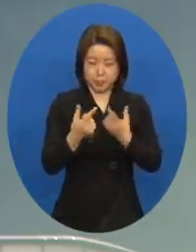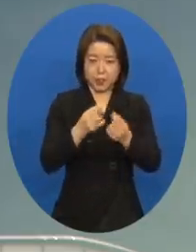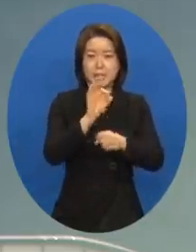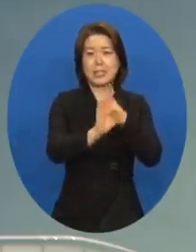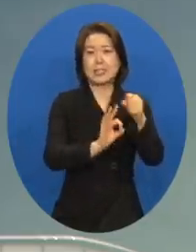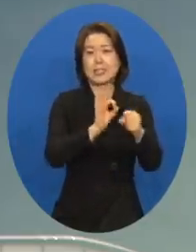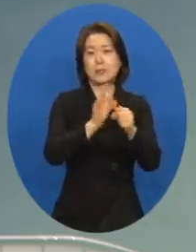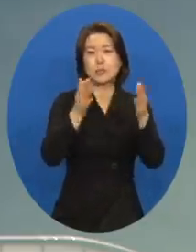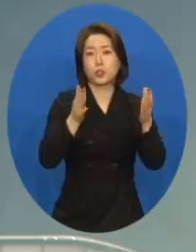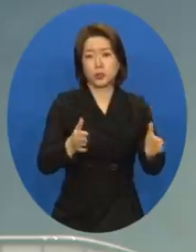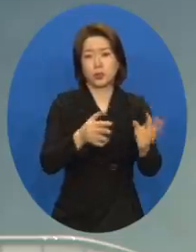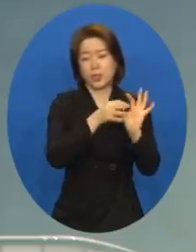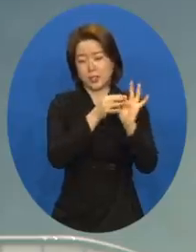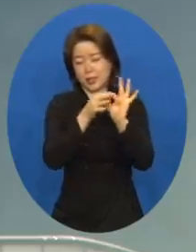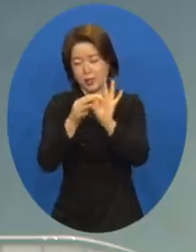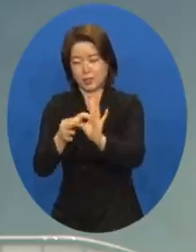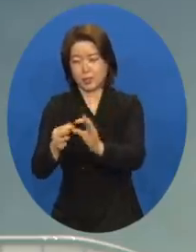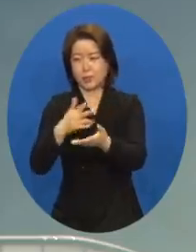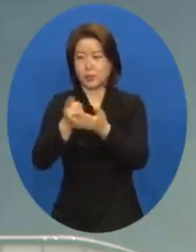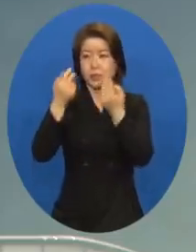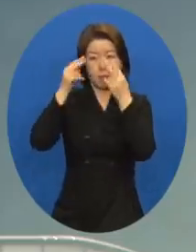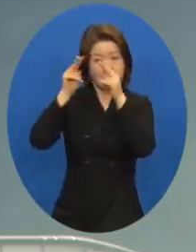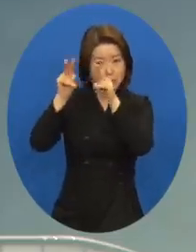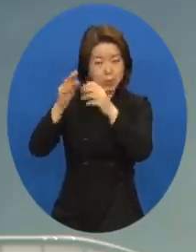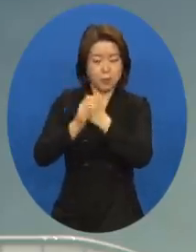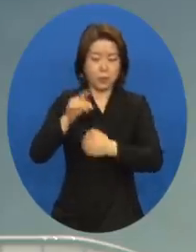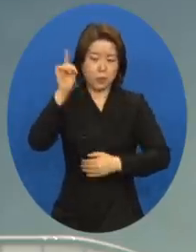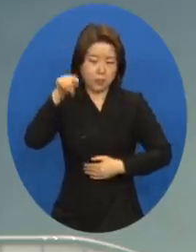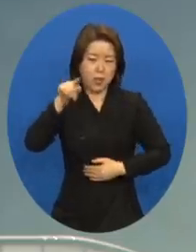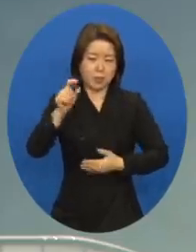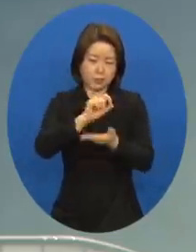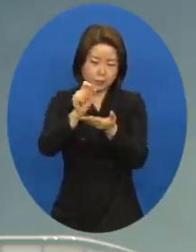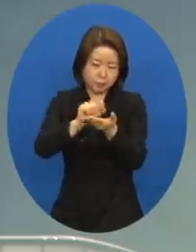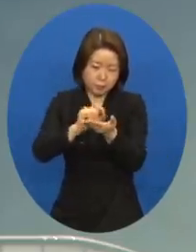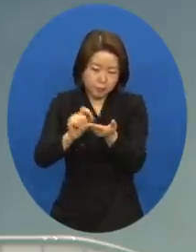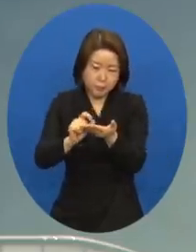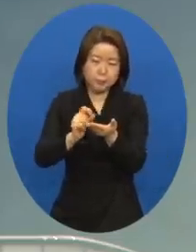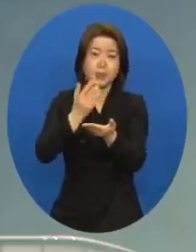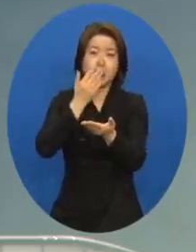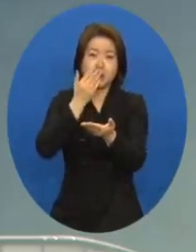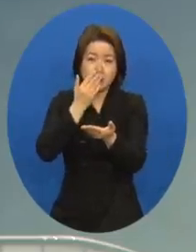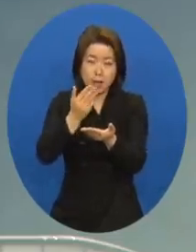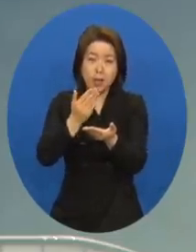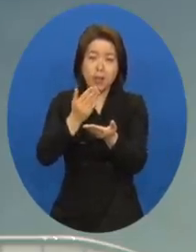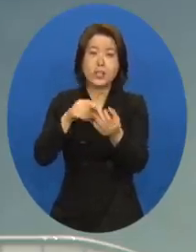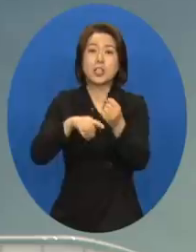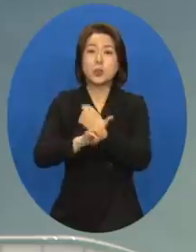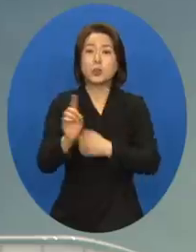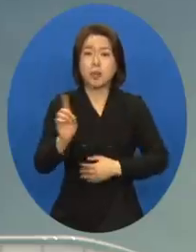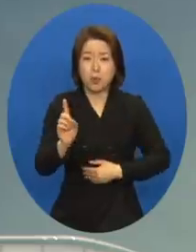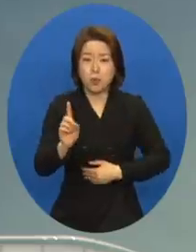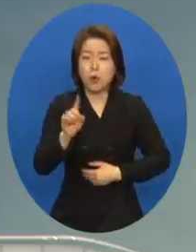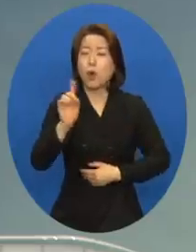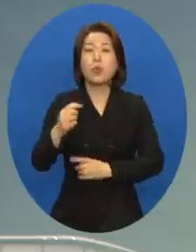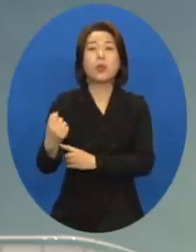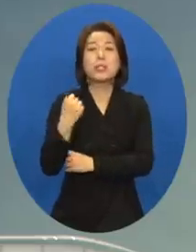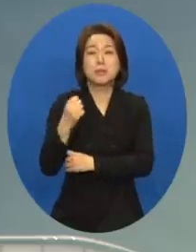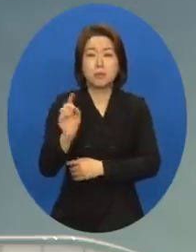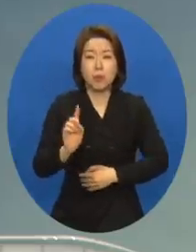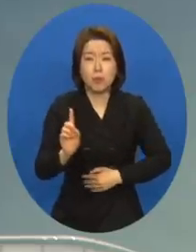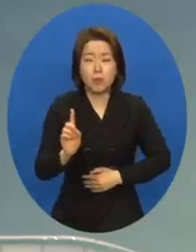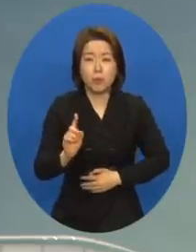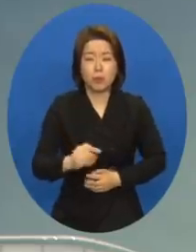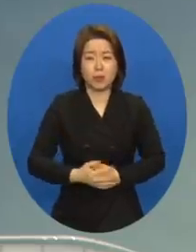동안 꾸준히 주님을 바라보고 매일 그것을 일기로 쓸 수 있었던 것이 무슨 힘이었을까?